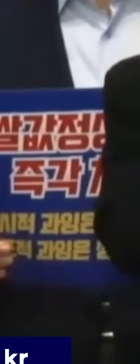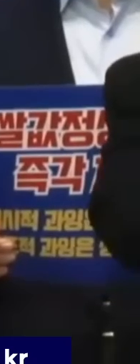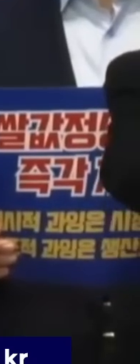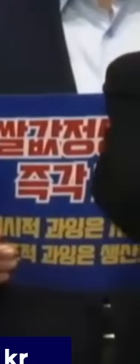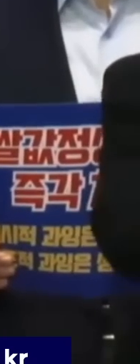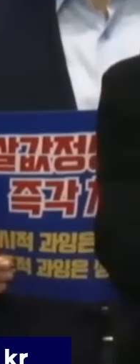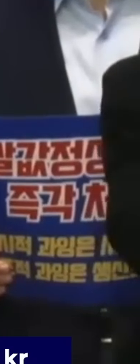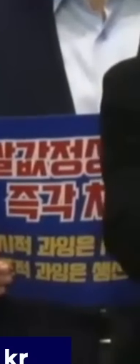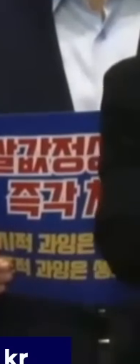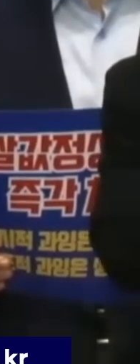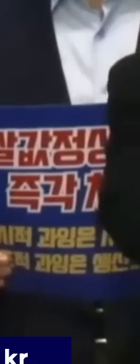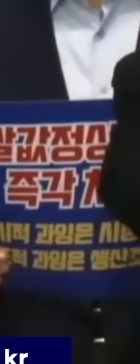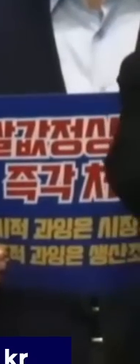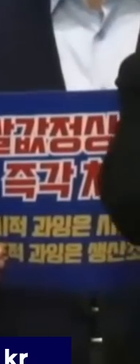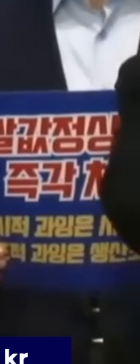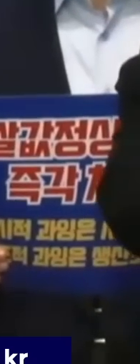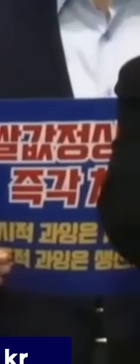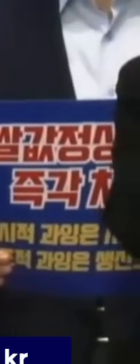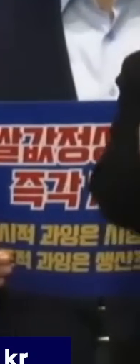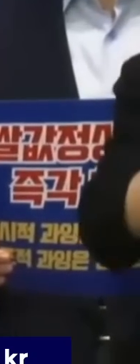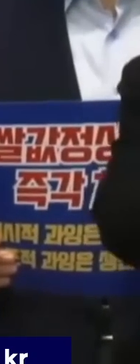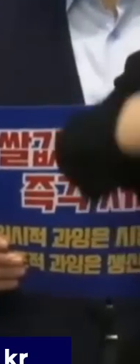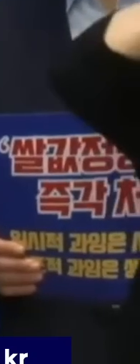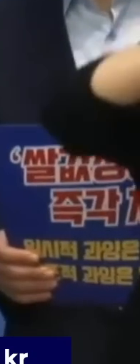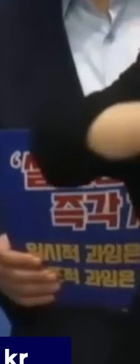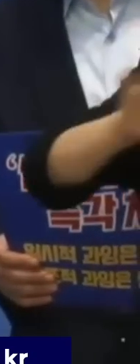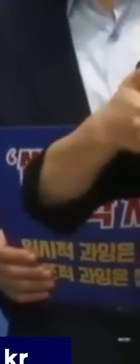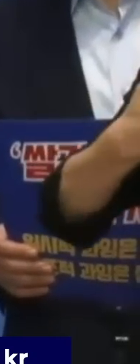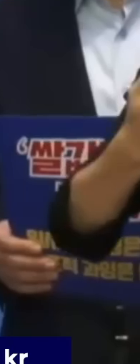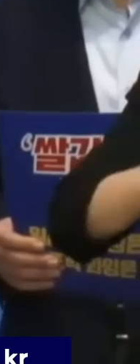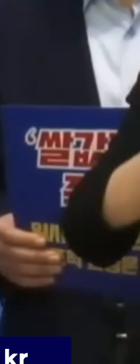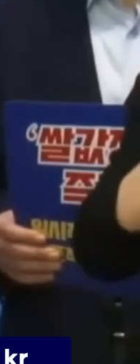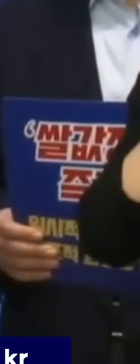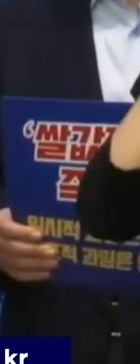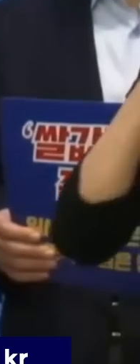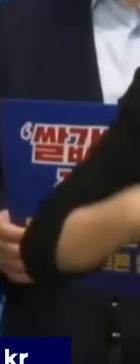인한 예산 낭비를 막아낼 수 있습니다.